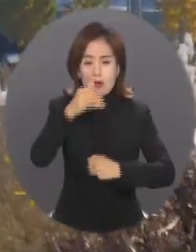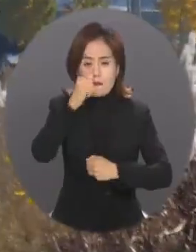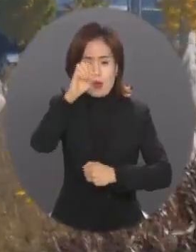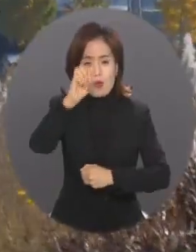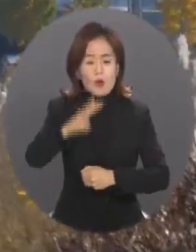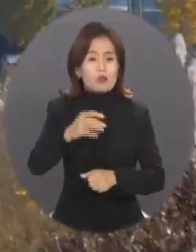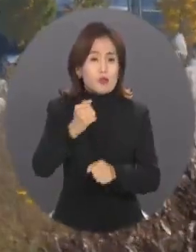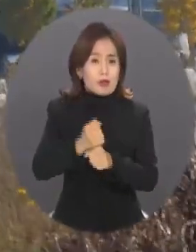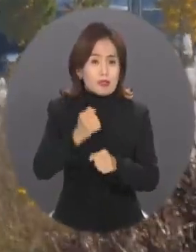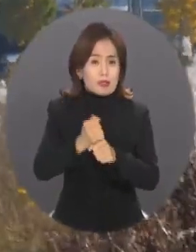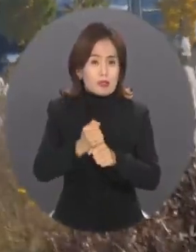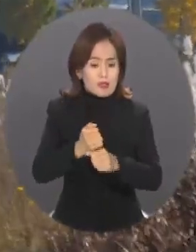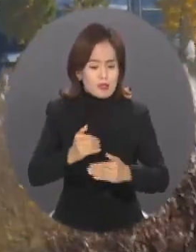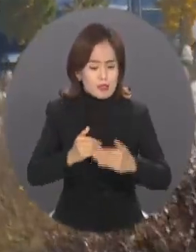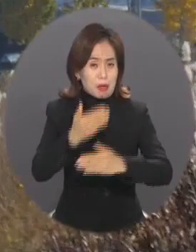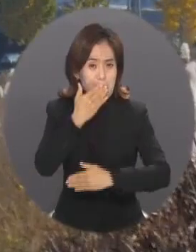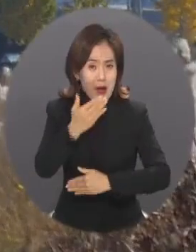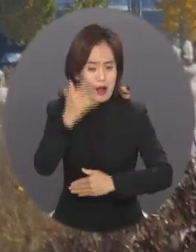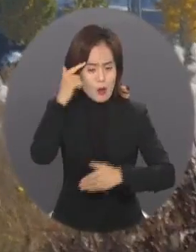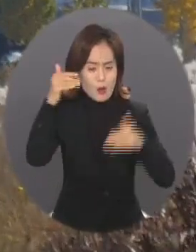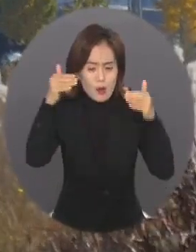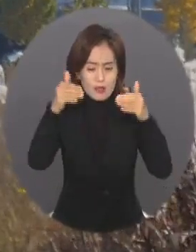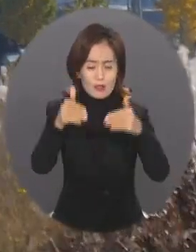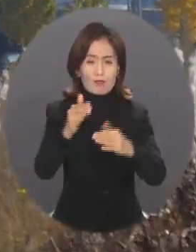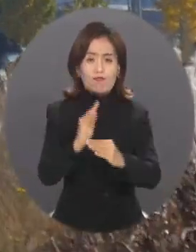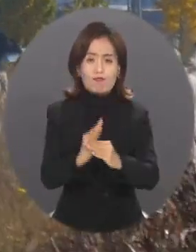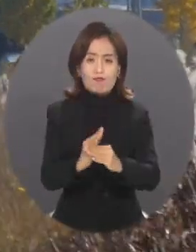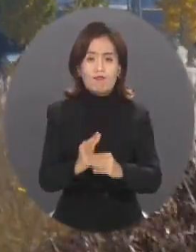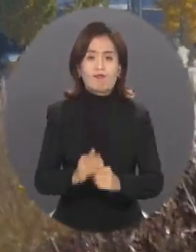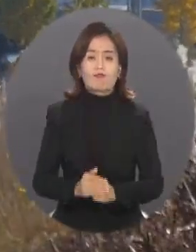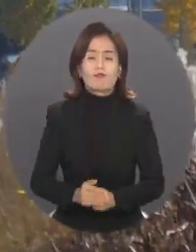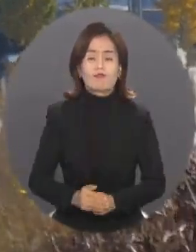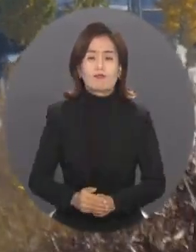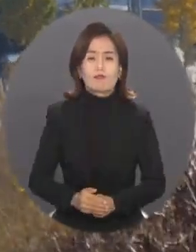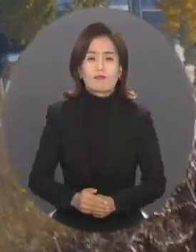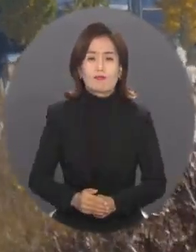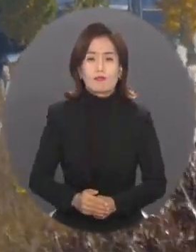구현해 나갈 수 있을지 관심이 모아지고 있습니다. MBC 뉴스 김영창입니다.